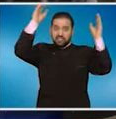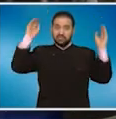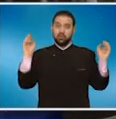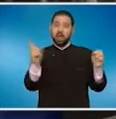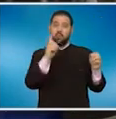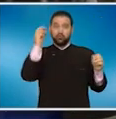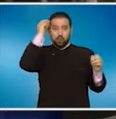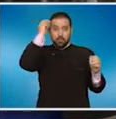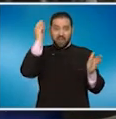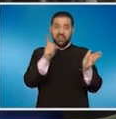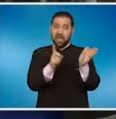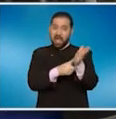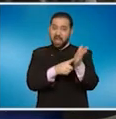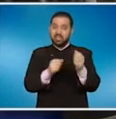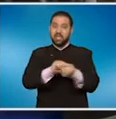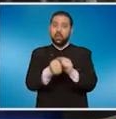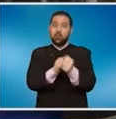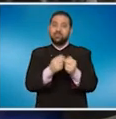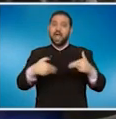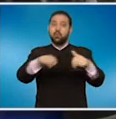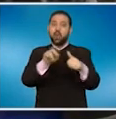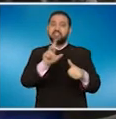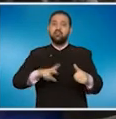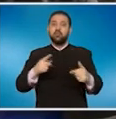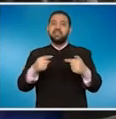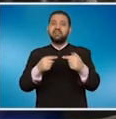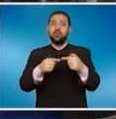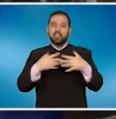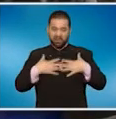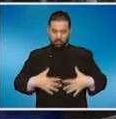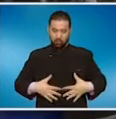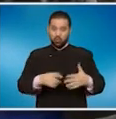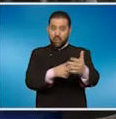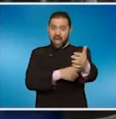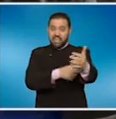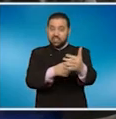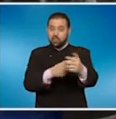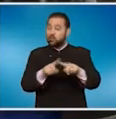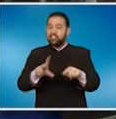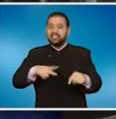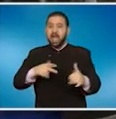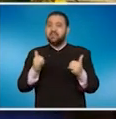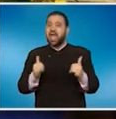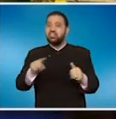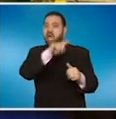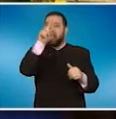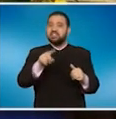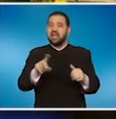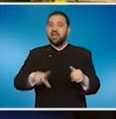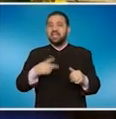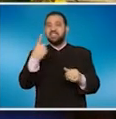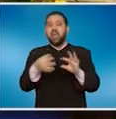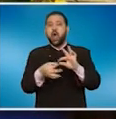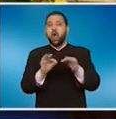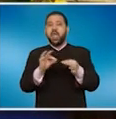Pavel precizează că lupta noastră nu este împotriva trupului și a sângelui. Ce înseamnă trup și sânge? Este o expresie, de